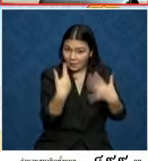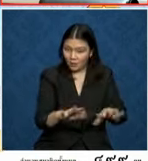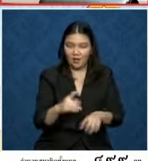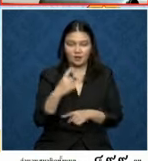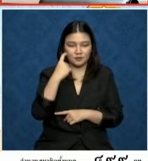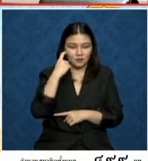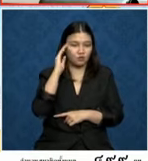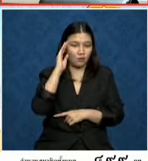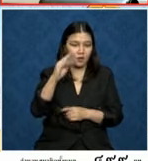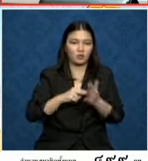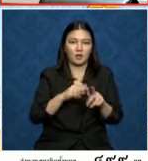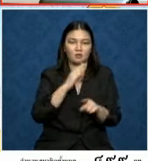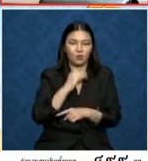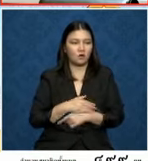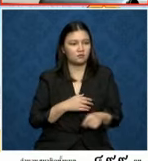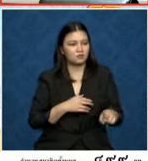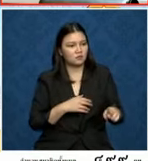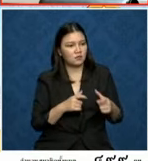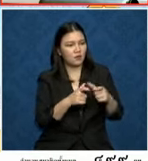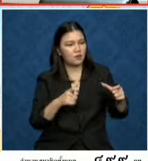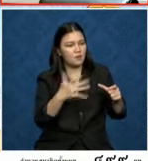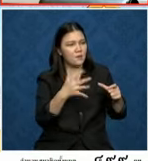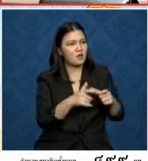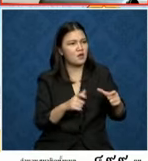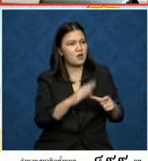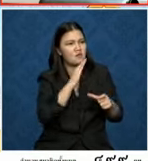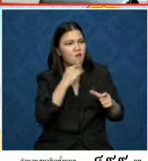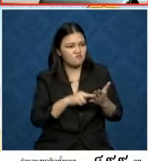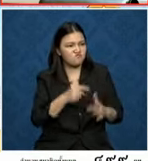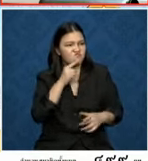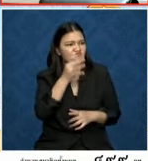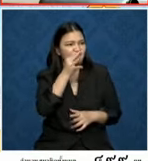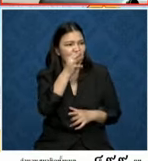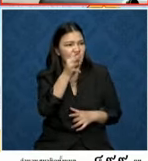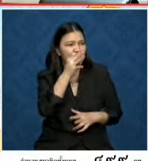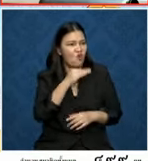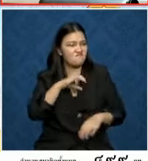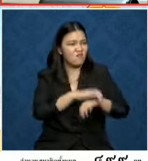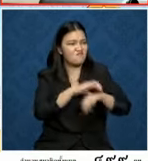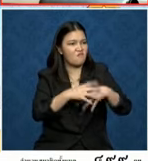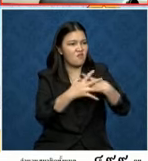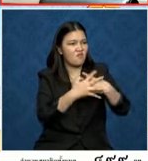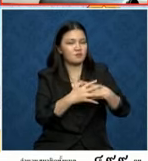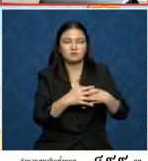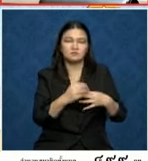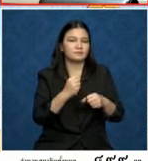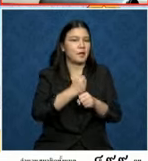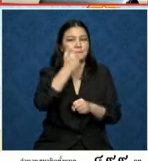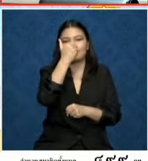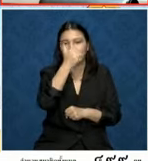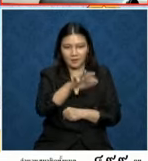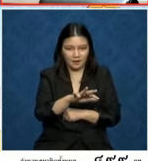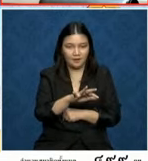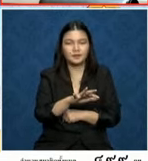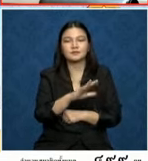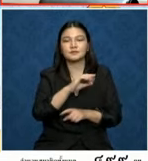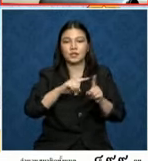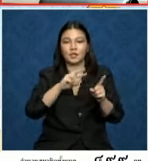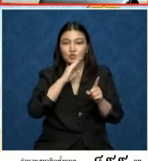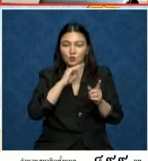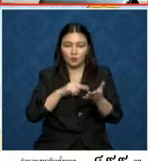พื่อบีบคั้นลูกหนี้ได้อีกต่อไปแต่สามารถที่จะฟ้องเป็นคดีแพ่งให้ลูกหนี้ชำระหนี้คืนได้แต่หากลูกหนี้ออก